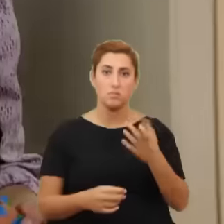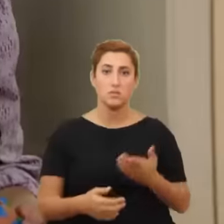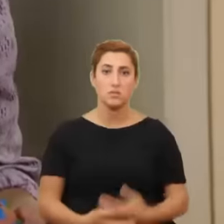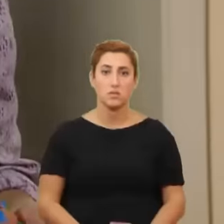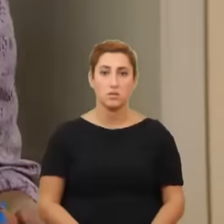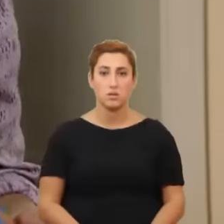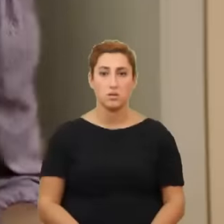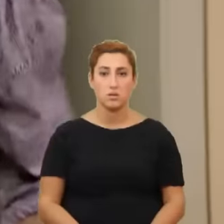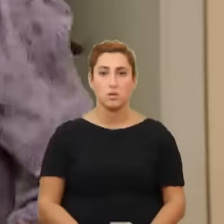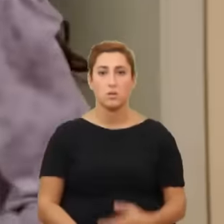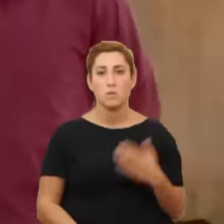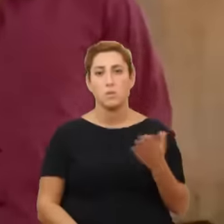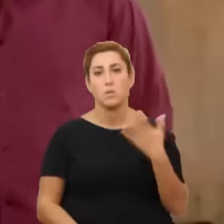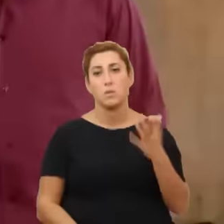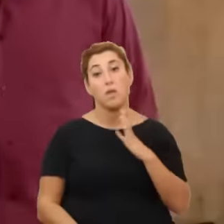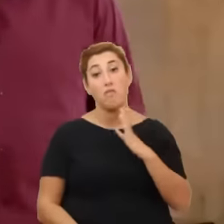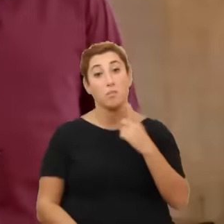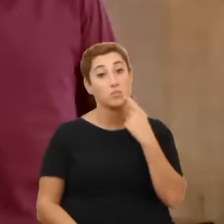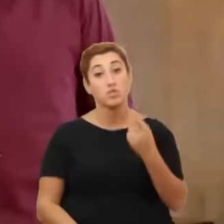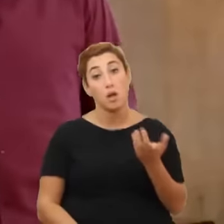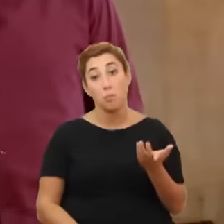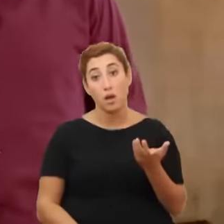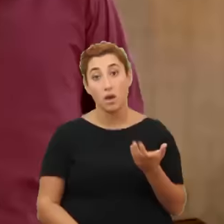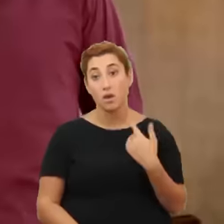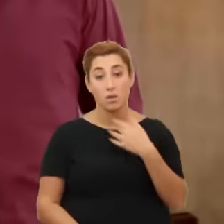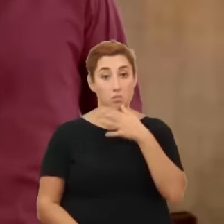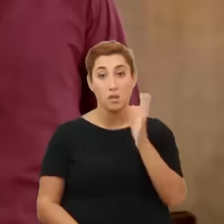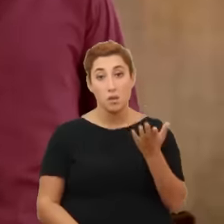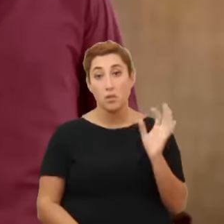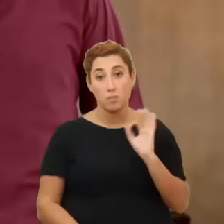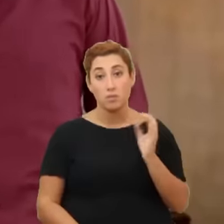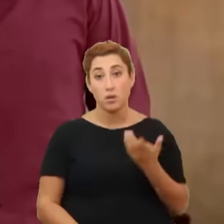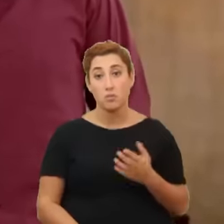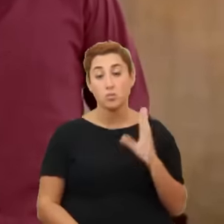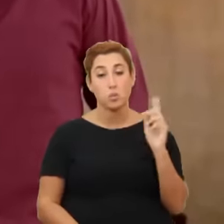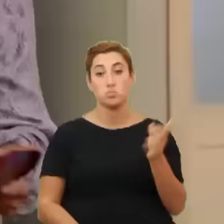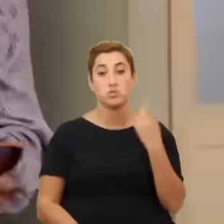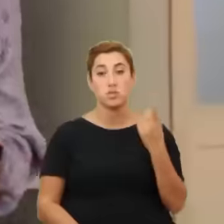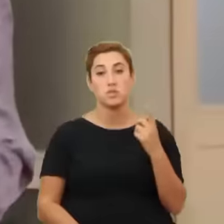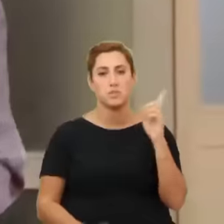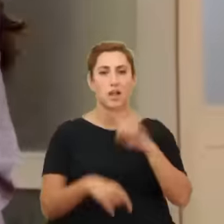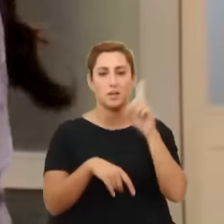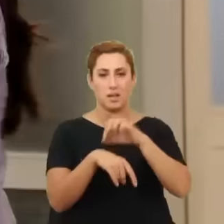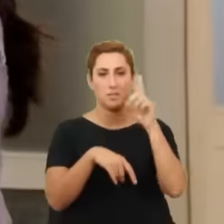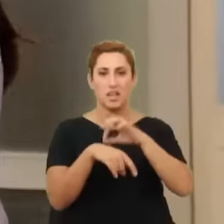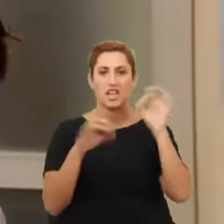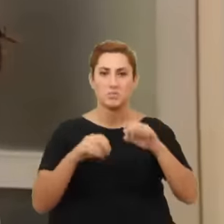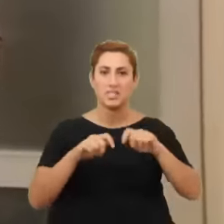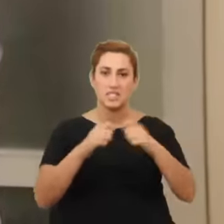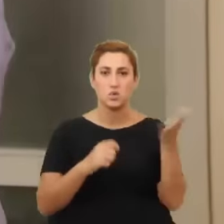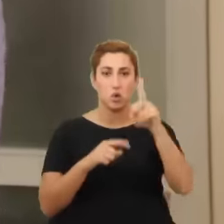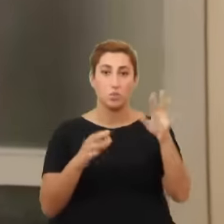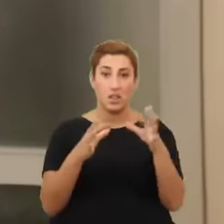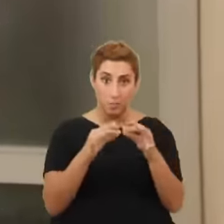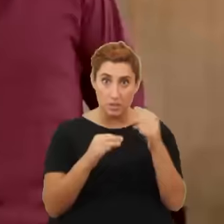ya? Demek ki varmış Fena. Ya büyük medeniyet ya Hititler. Çok acayip. Bir dakika. Şimdi bu kırıldı, sonra